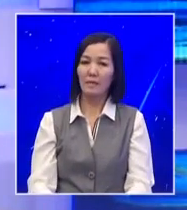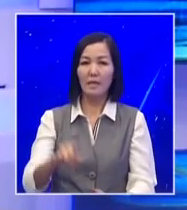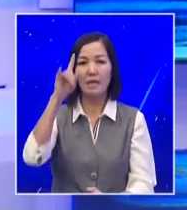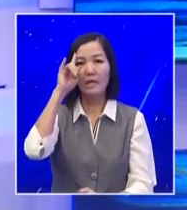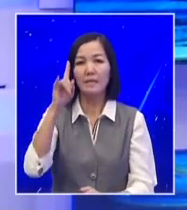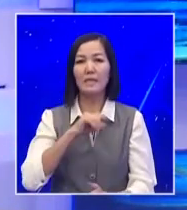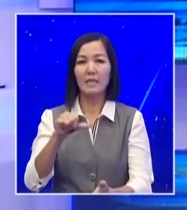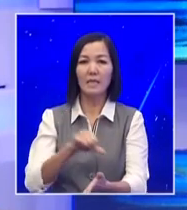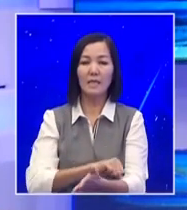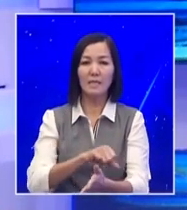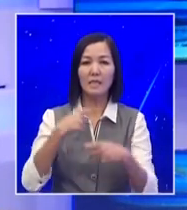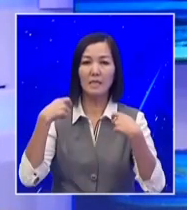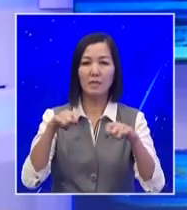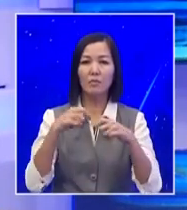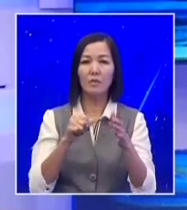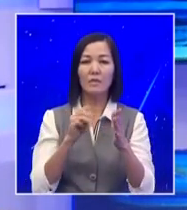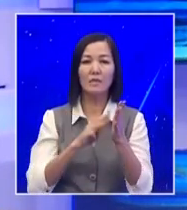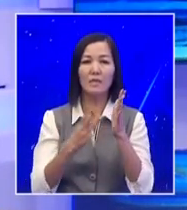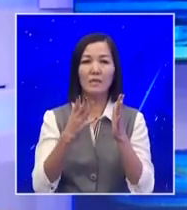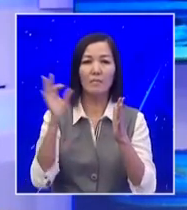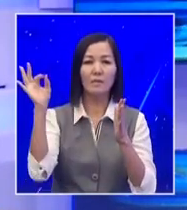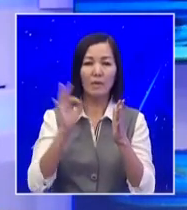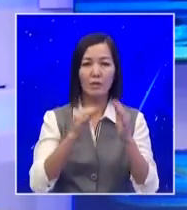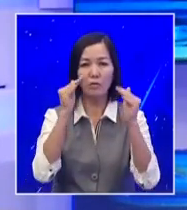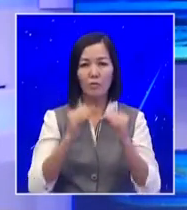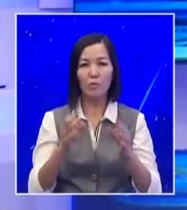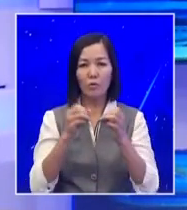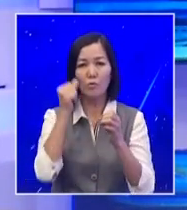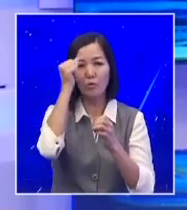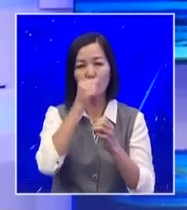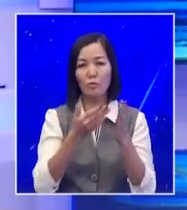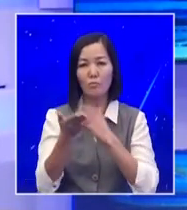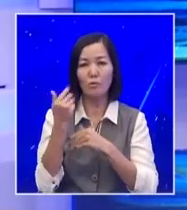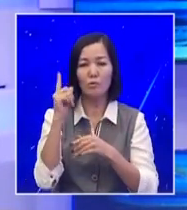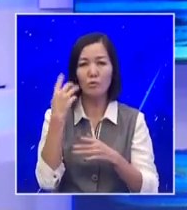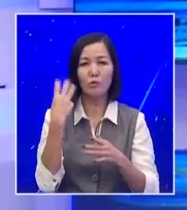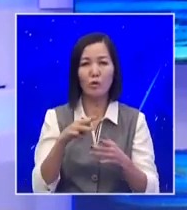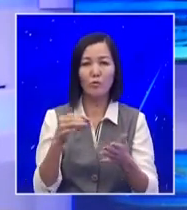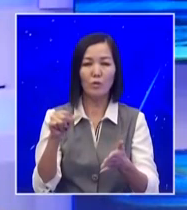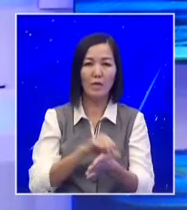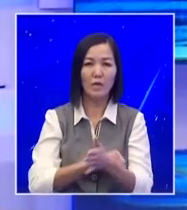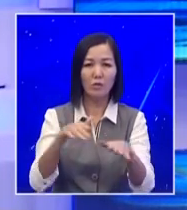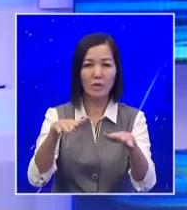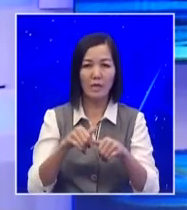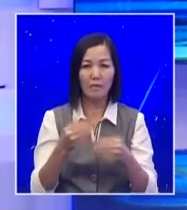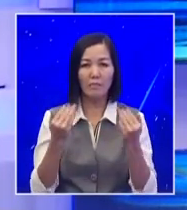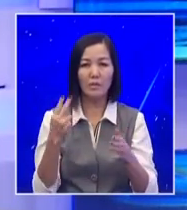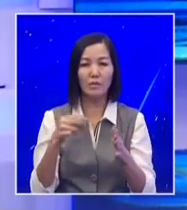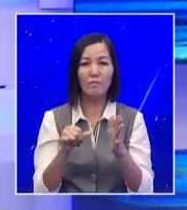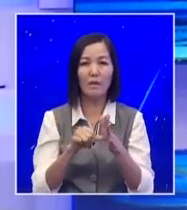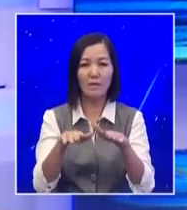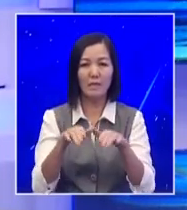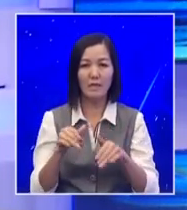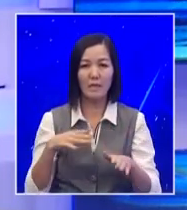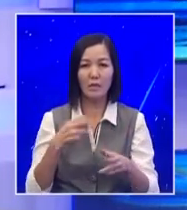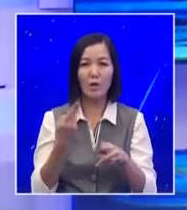Қазақстанда есірткі саудасы 85%-ға төмендеді. 10 жыл бұрын 130 келі қарасора тәркіленсе, биыл 26 келі есіртке